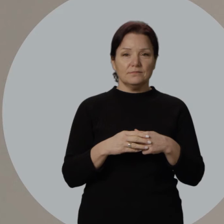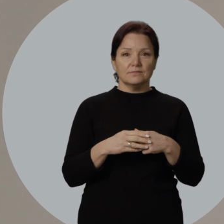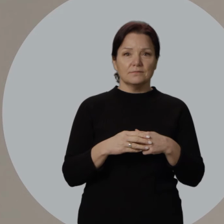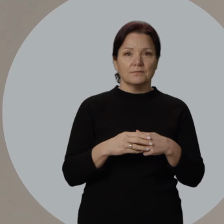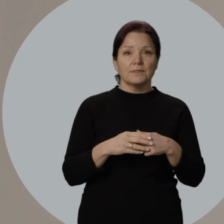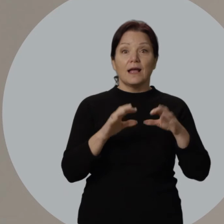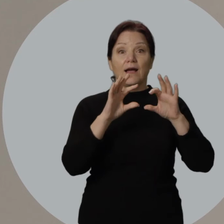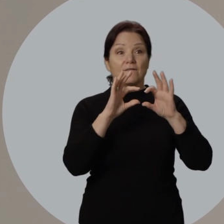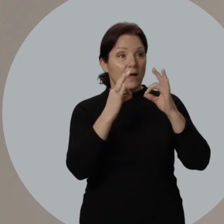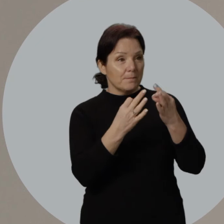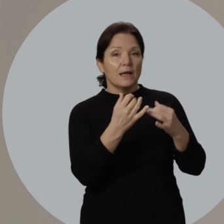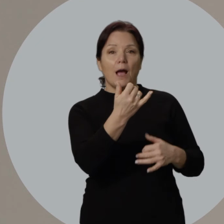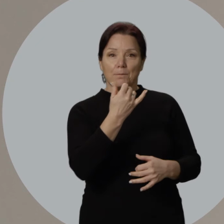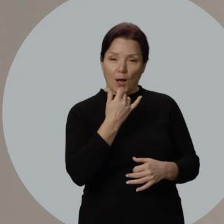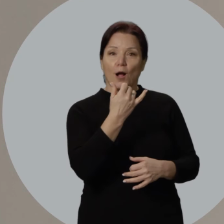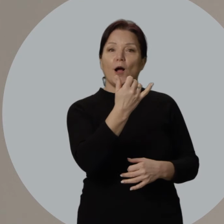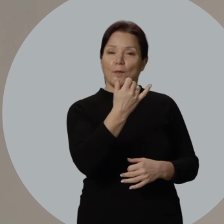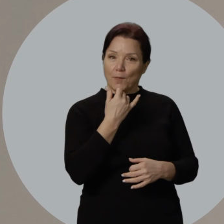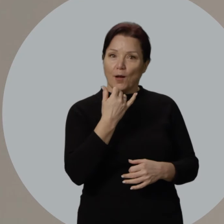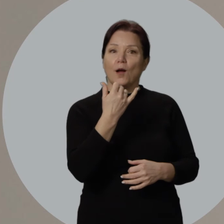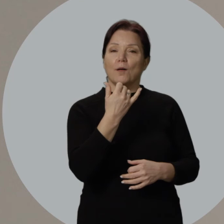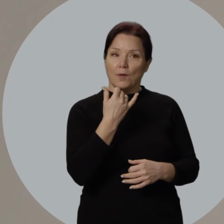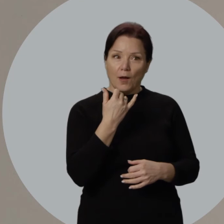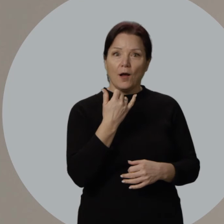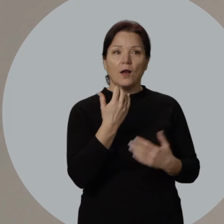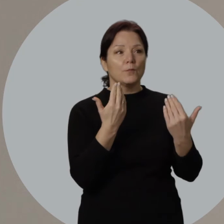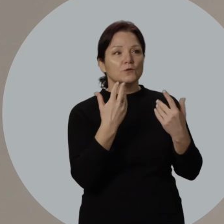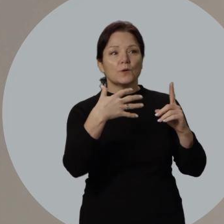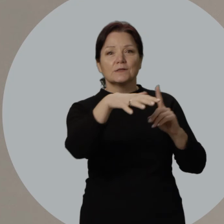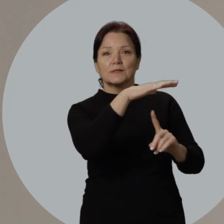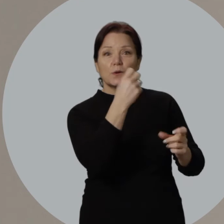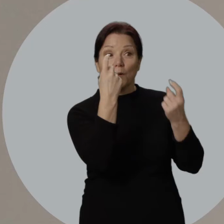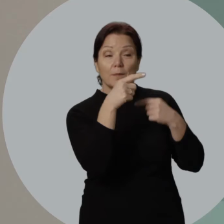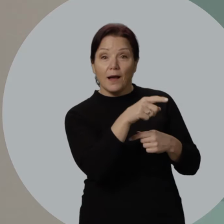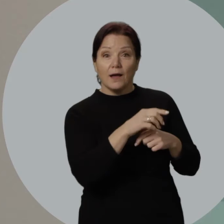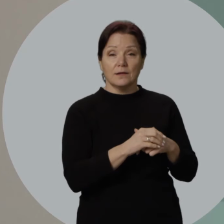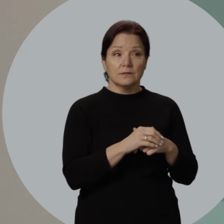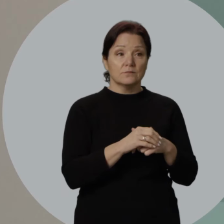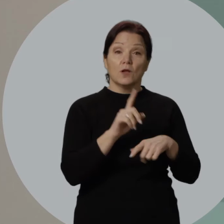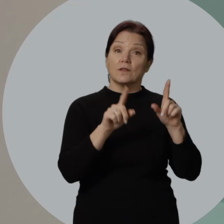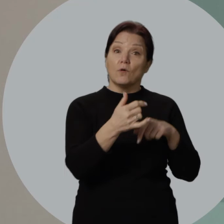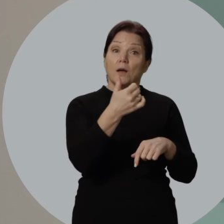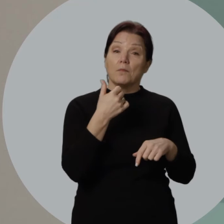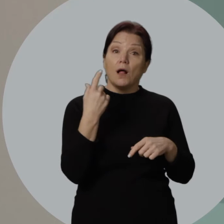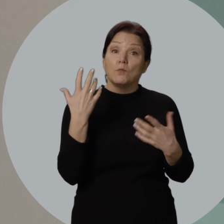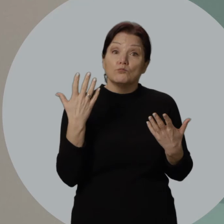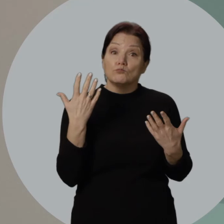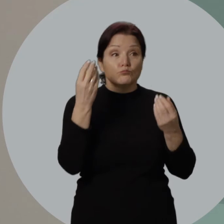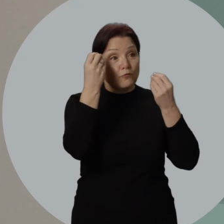famille m'appelle, m'interpelle régulièrement pour mieux comprendre la situation ou simplement pour avoir